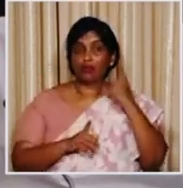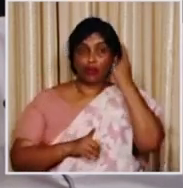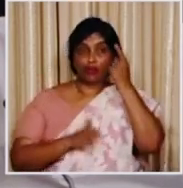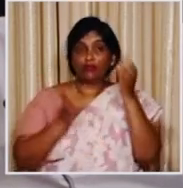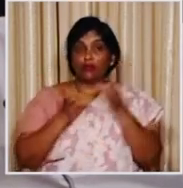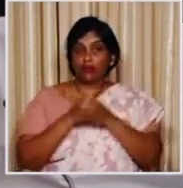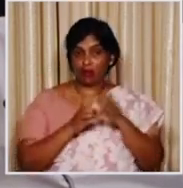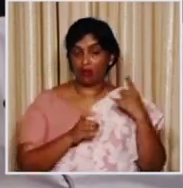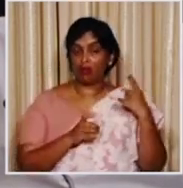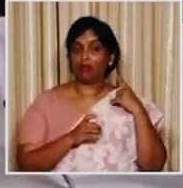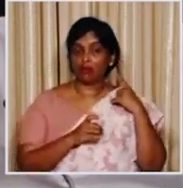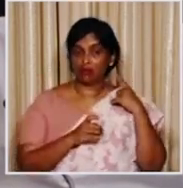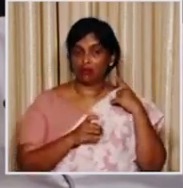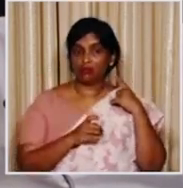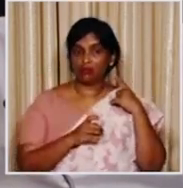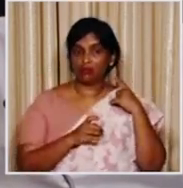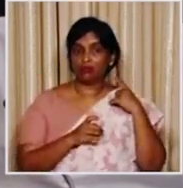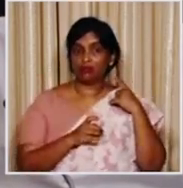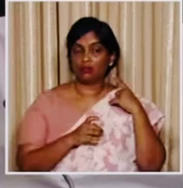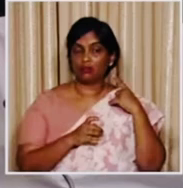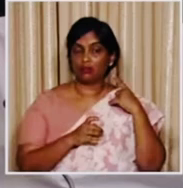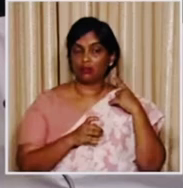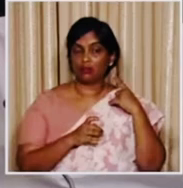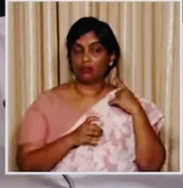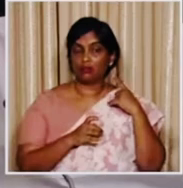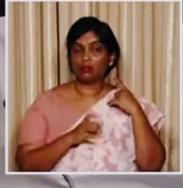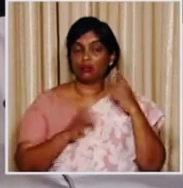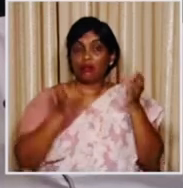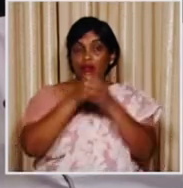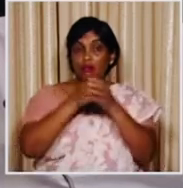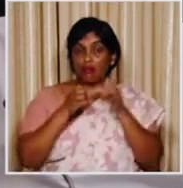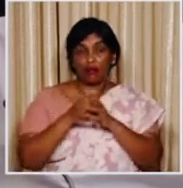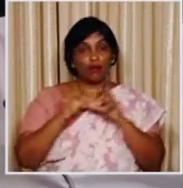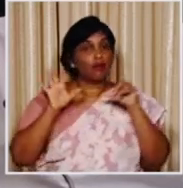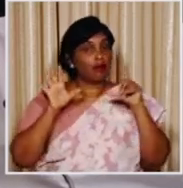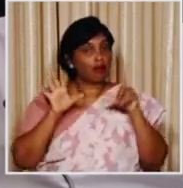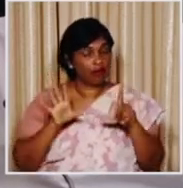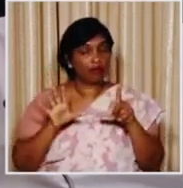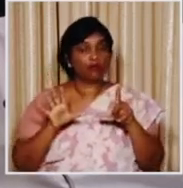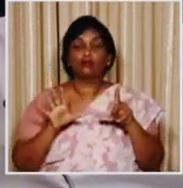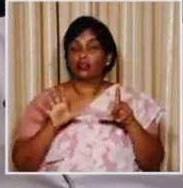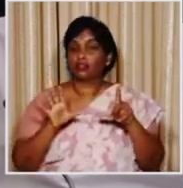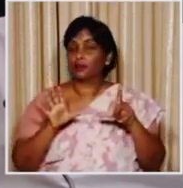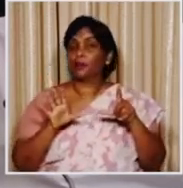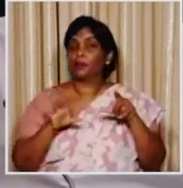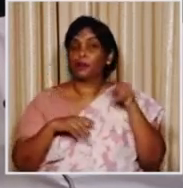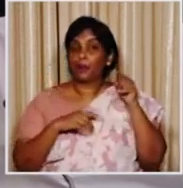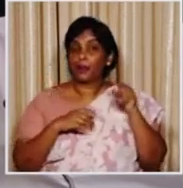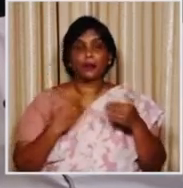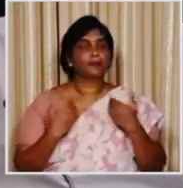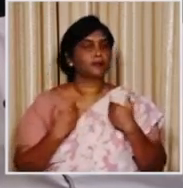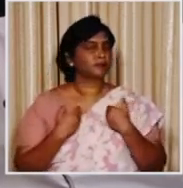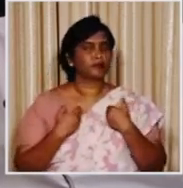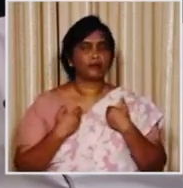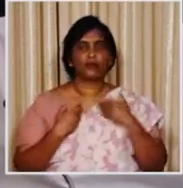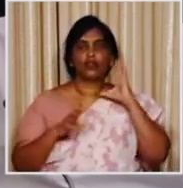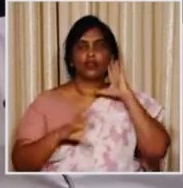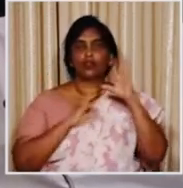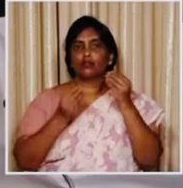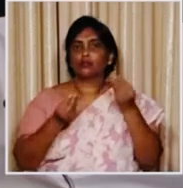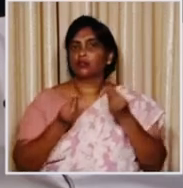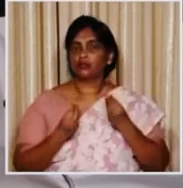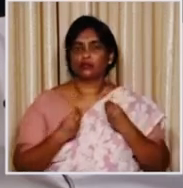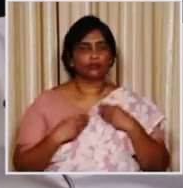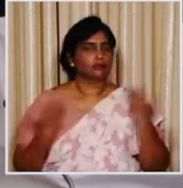බුද්ධ්‍යංශයේ හමුදාවේ. ඈ, ඒ කියන්නේ බ්‍රිගේඩ්ස් 7ක් තියෙන හමුදාවක අපිට කිසි තොරතුරක් ලැබුණ